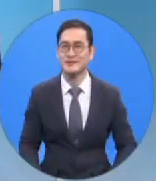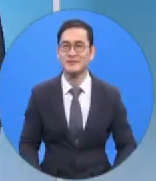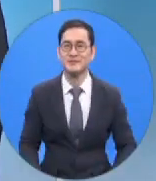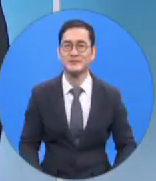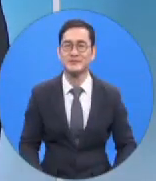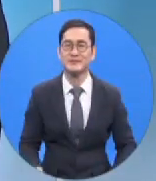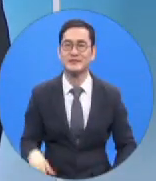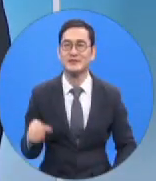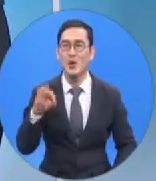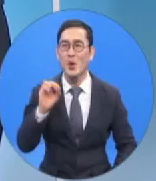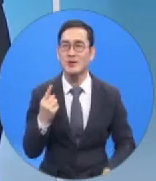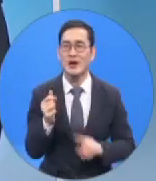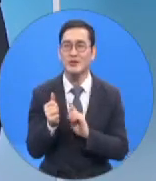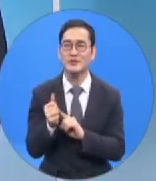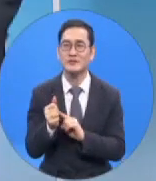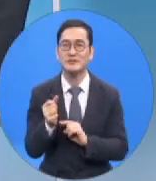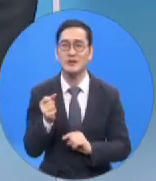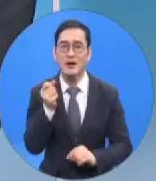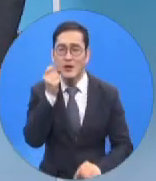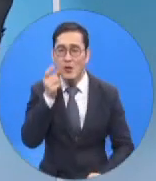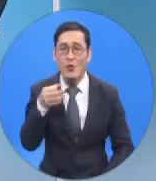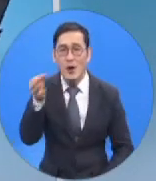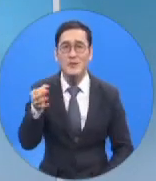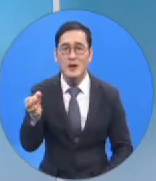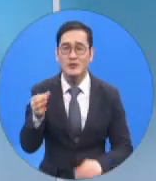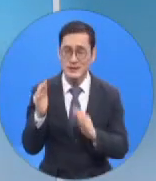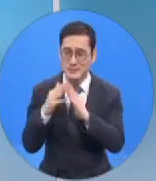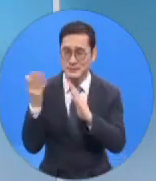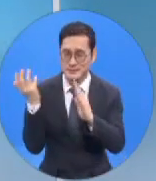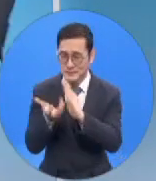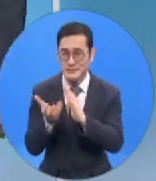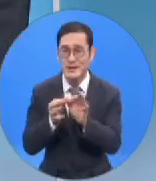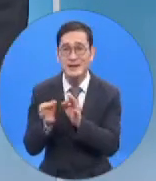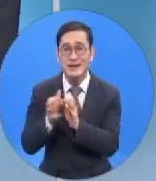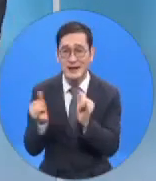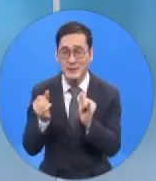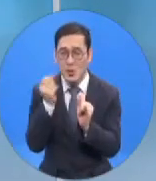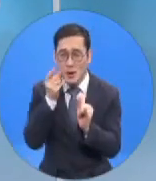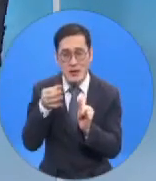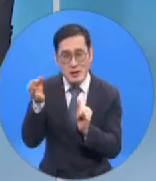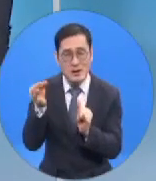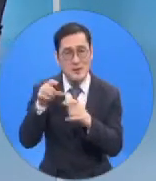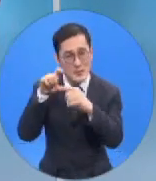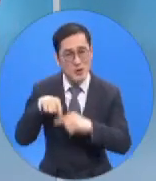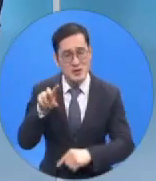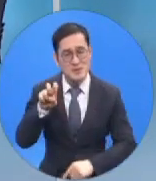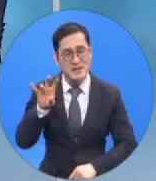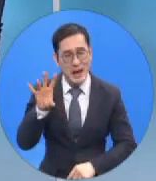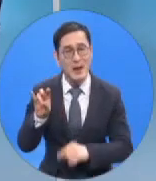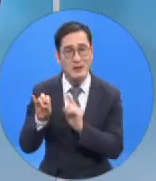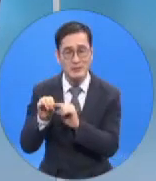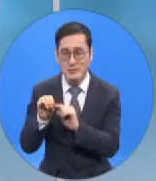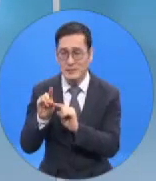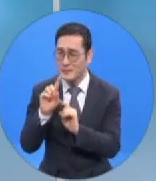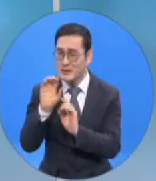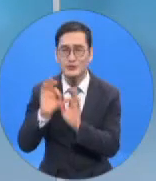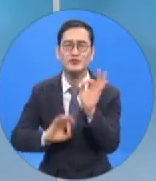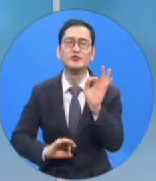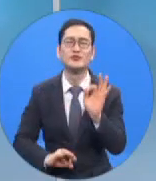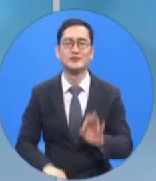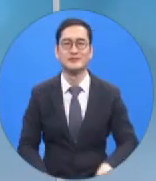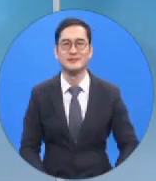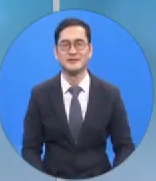월 평균 임대료가 24만 원이다 라고 잘못 숫자를 언급해서 입방아에 올랐었습니다.